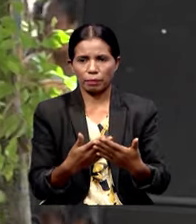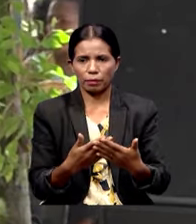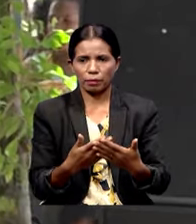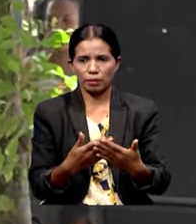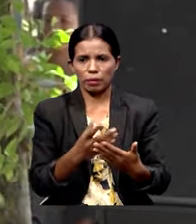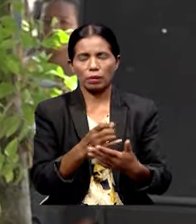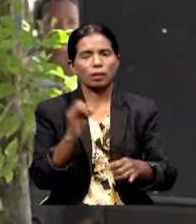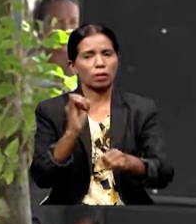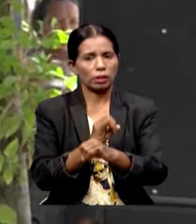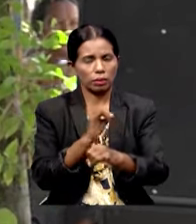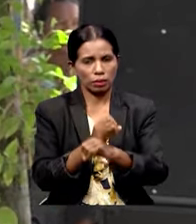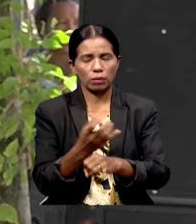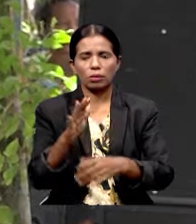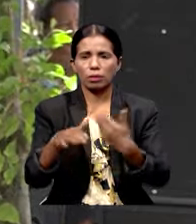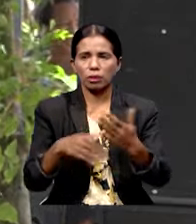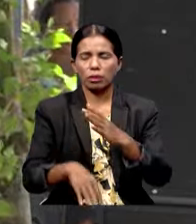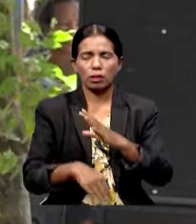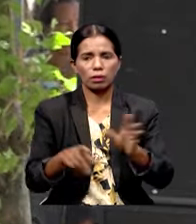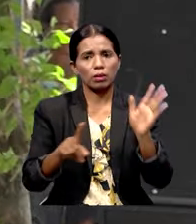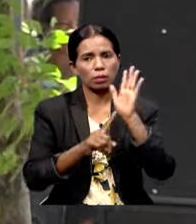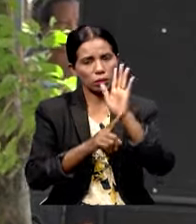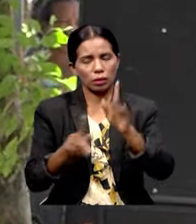industrial atau sai mataralang